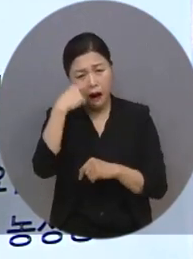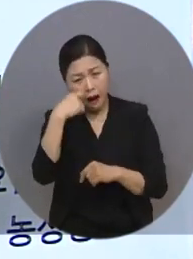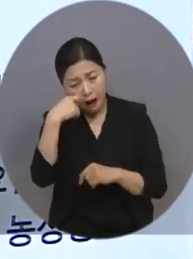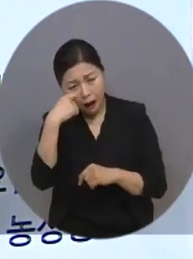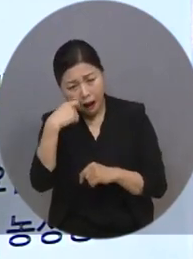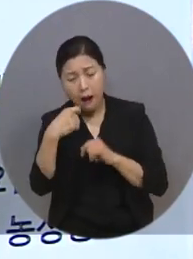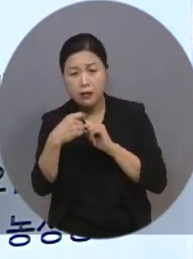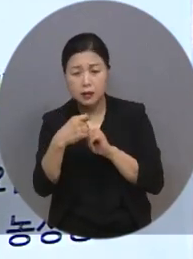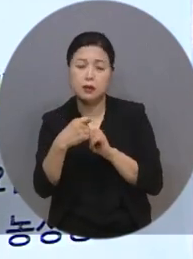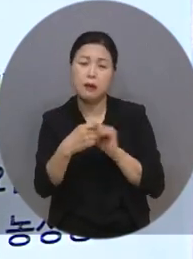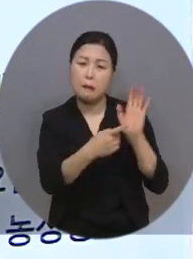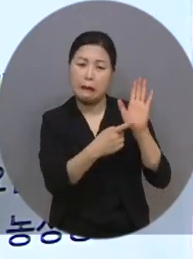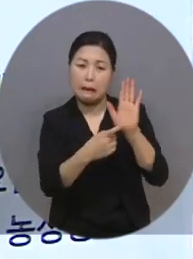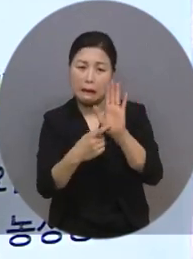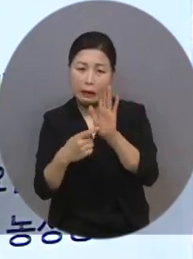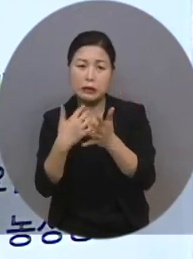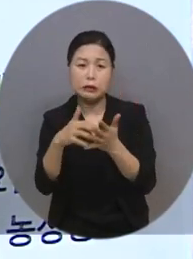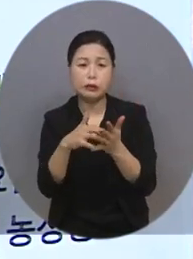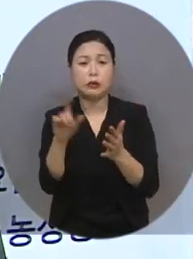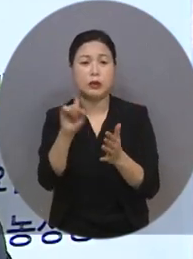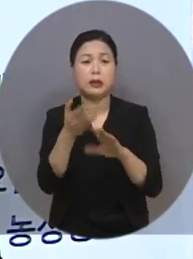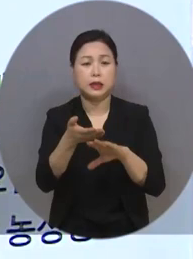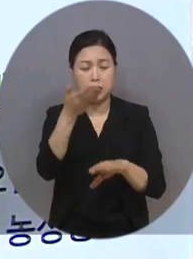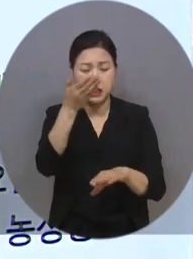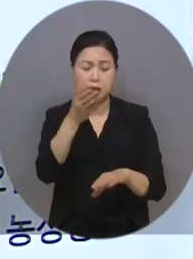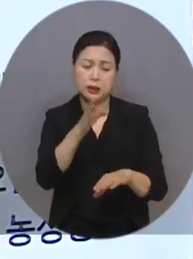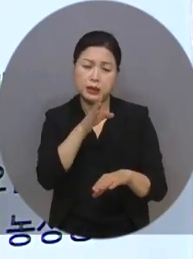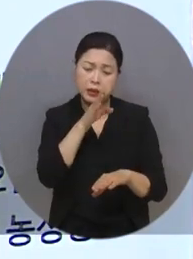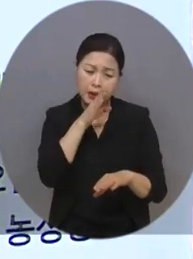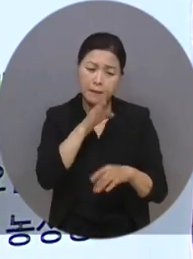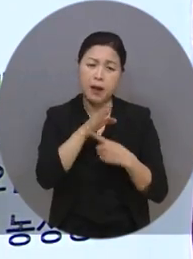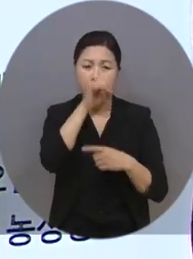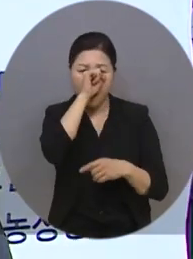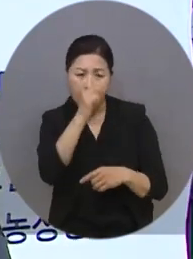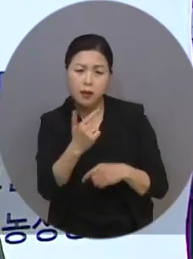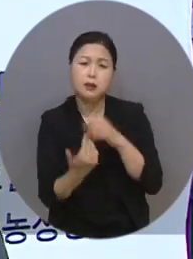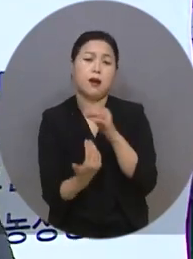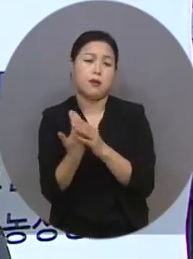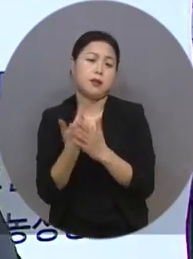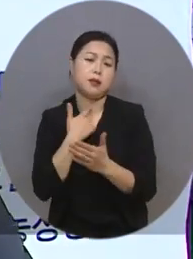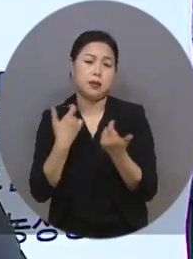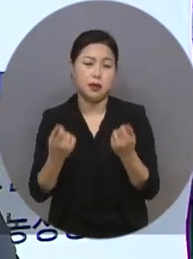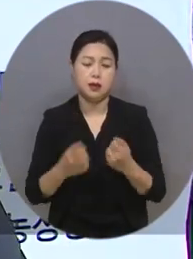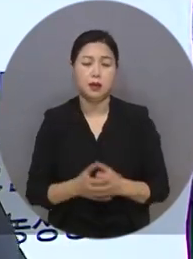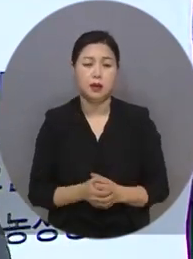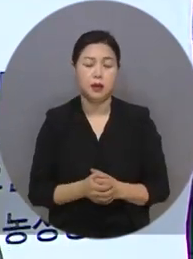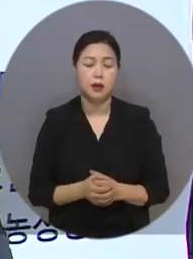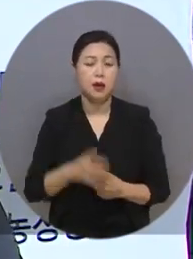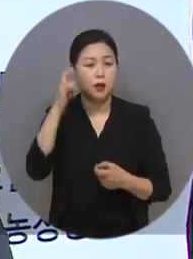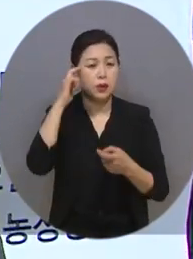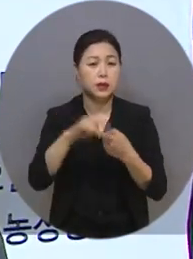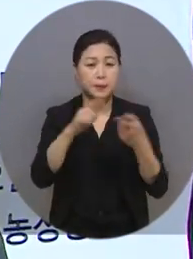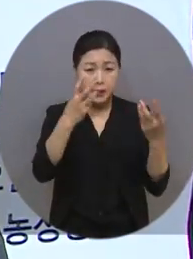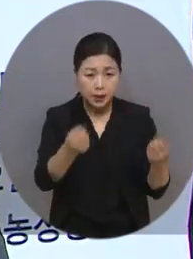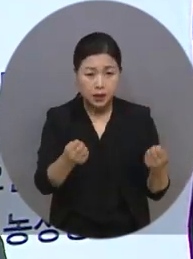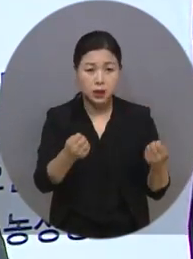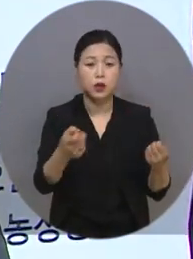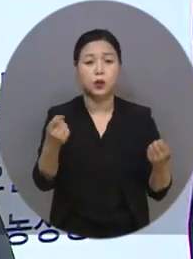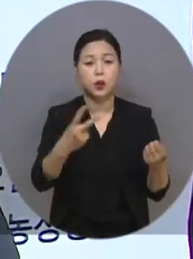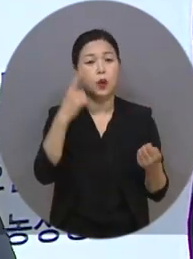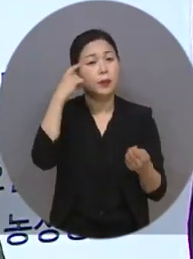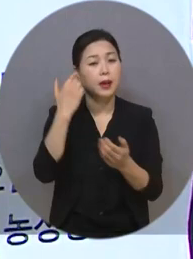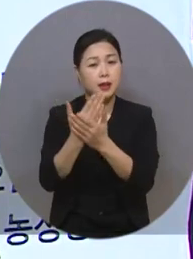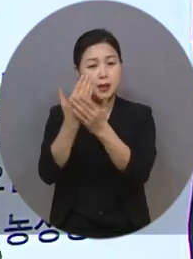알려진 것만 해도 10차례가 넘는 참사가 있었습니다. 많은 관심 갖고 우리